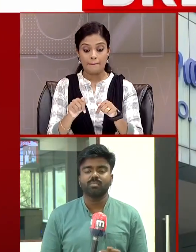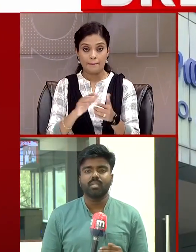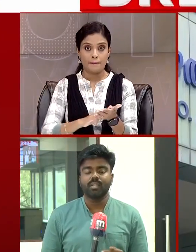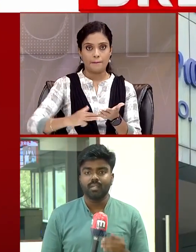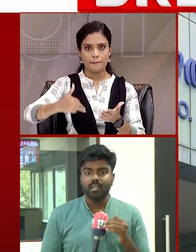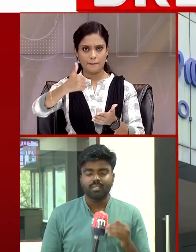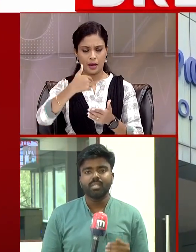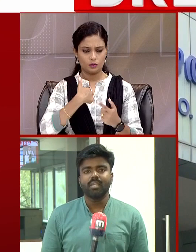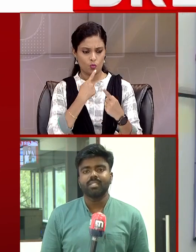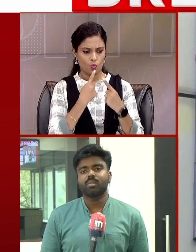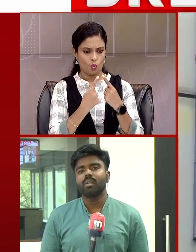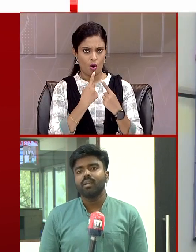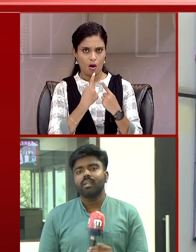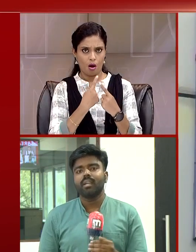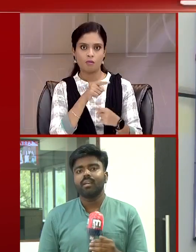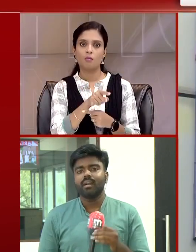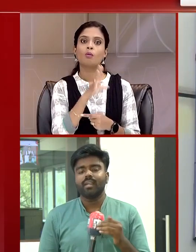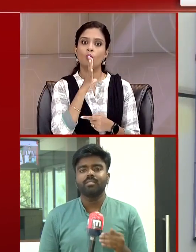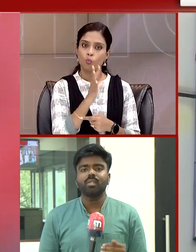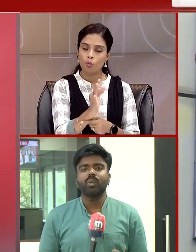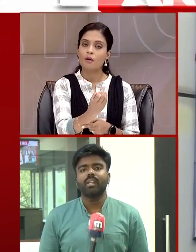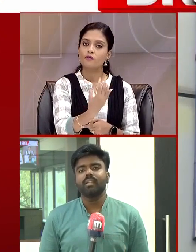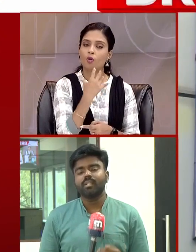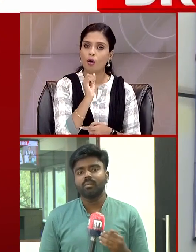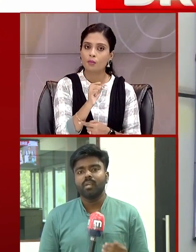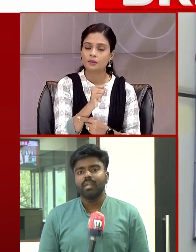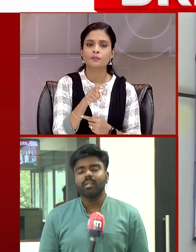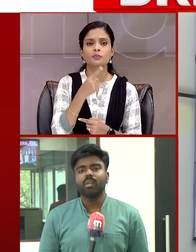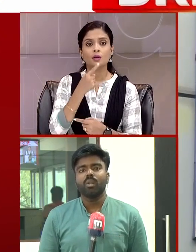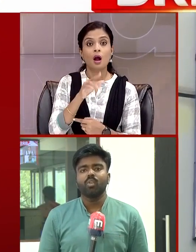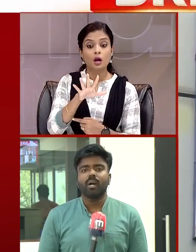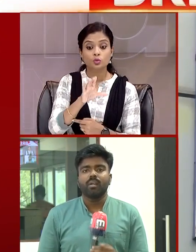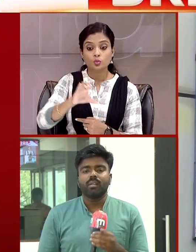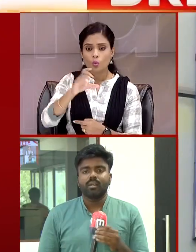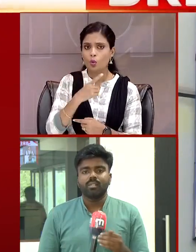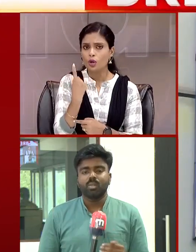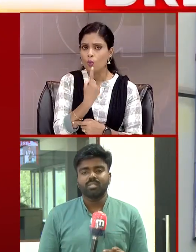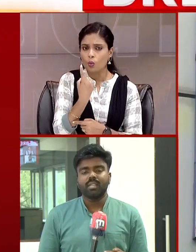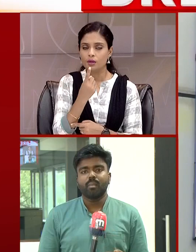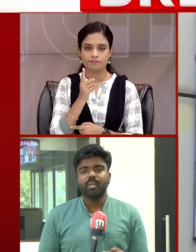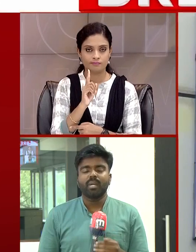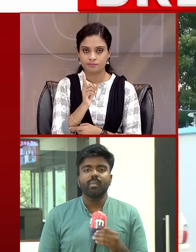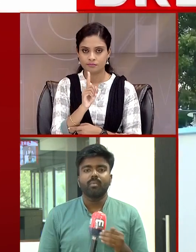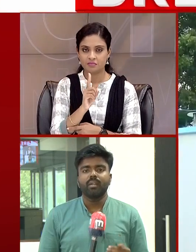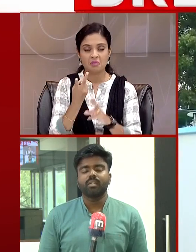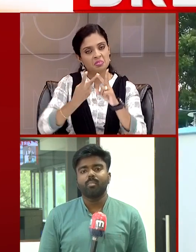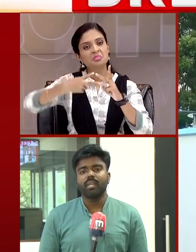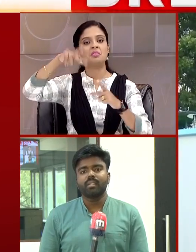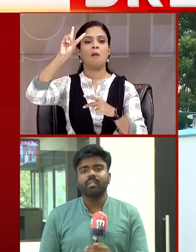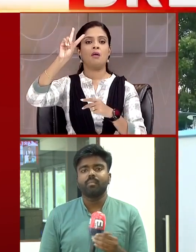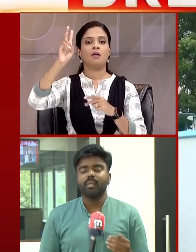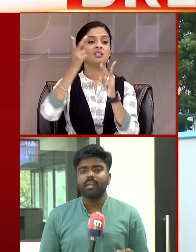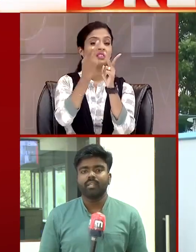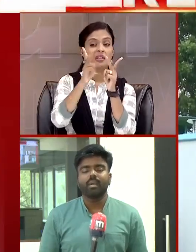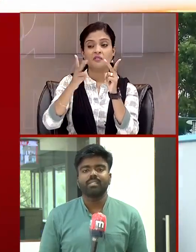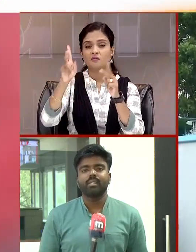നമ്മോട് സമ്മതിക്കുകയും ചെയ്യുന്നുണ്ട്. എന്നാൽ ഈ 5 കോടിയല്ല, ഇതിനൊക്കെ 2 ഇരട്ടിയോളം രൂപ ജോർജ് സി കാപ്പൻ പല ബിനാമികളുടെയൊക്കെ പേരിൽ